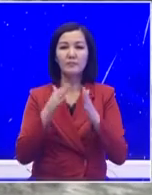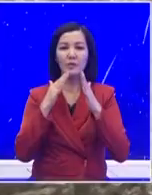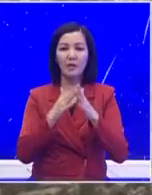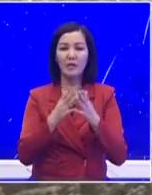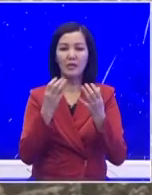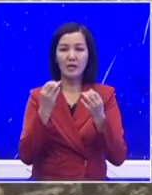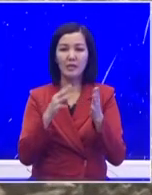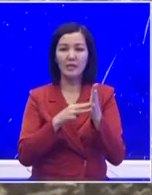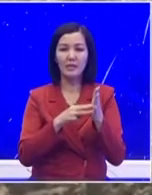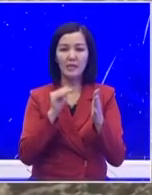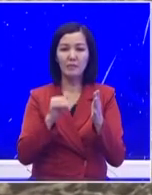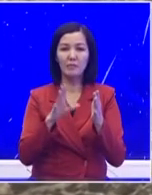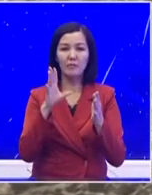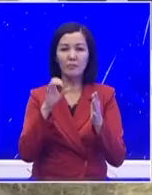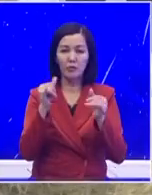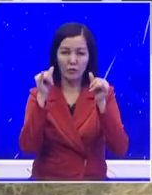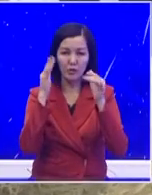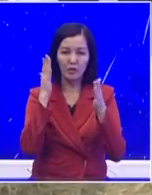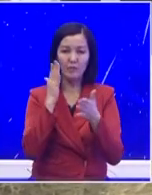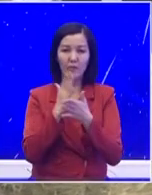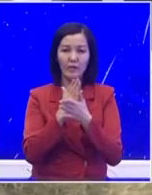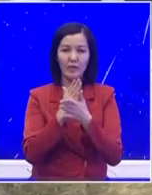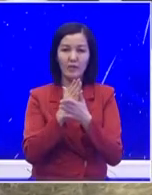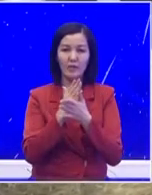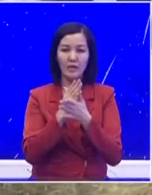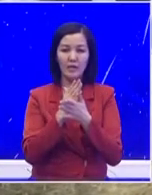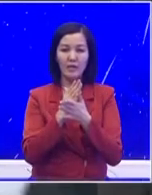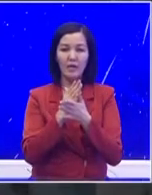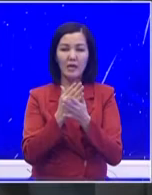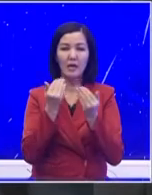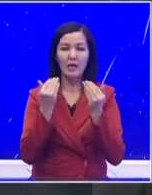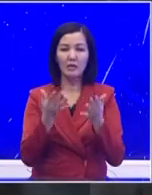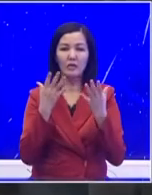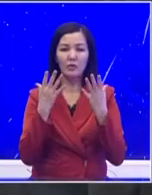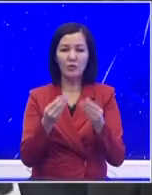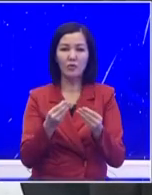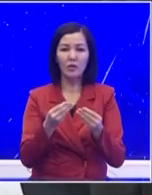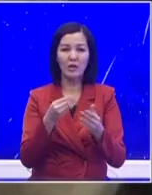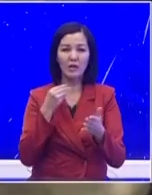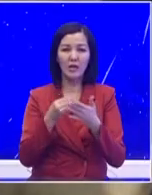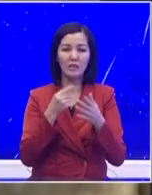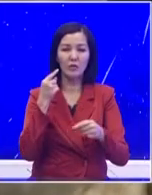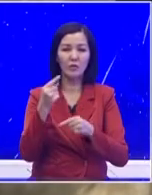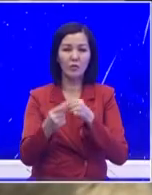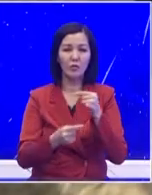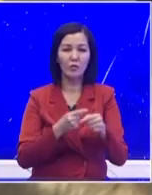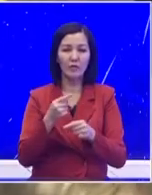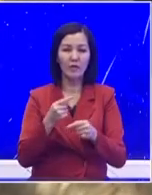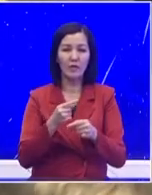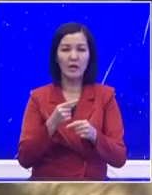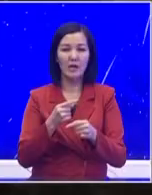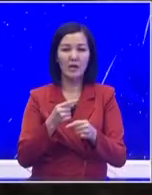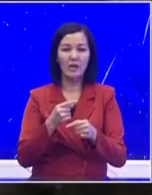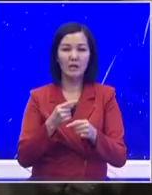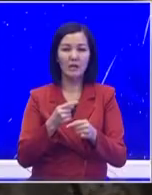тағы 8,5 мың бас аналық мал бағылып жатыр дейді шаруашылық жауаптылары. Айтуларынша, асыл тұқымды малдың аталық және аналық